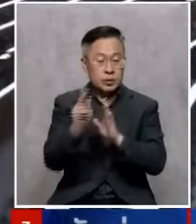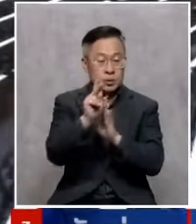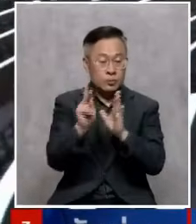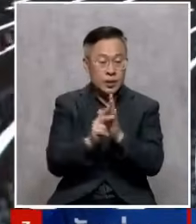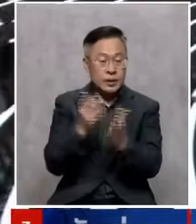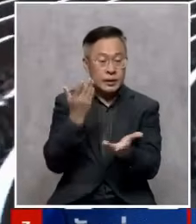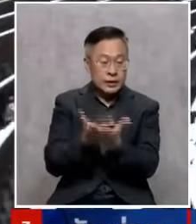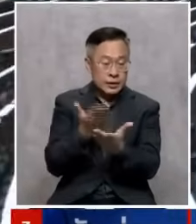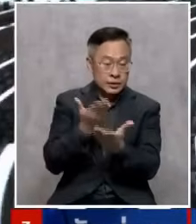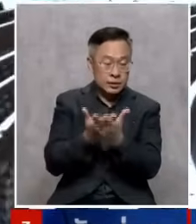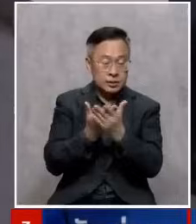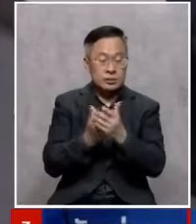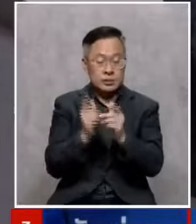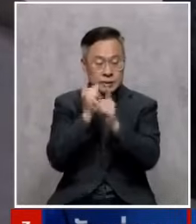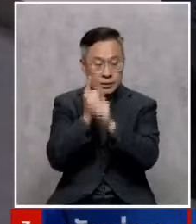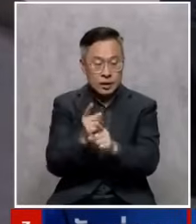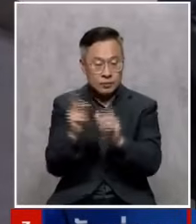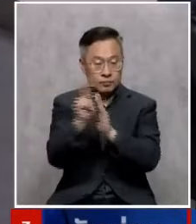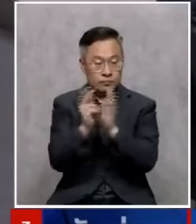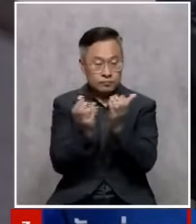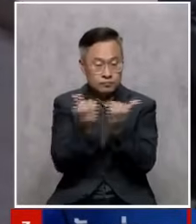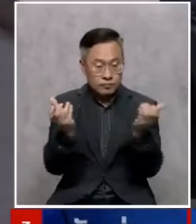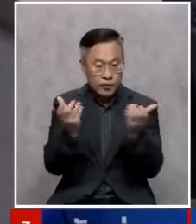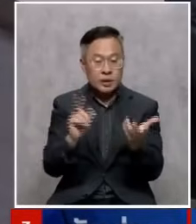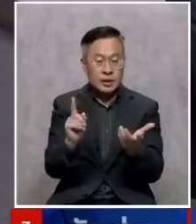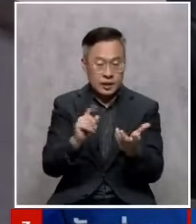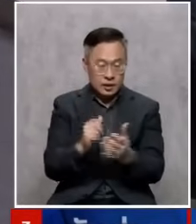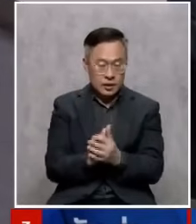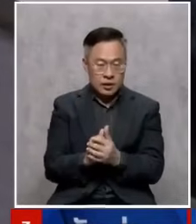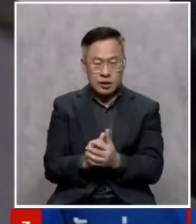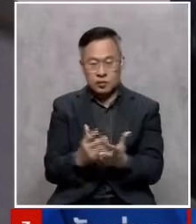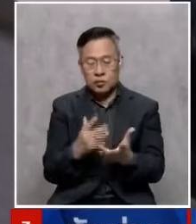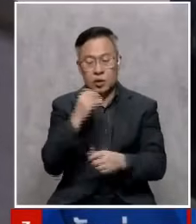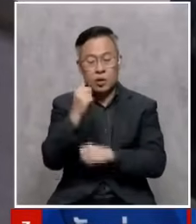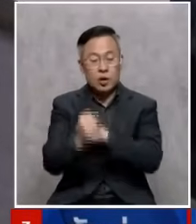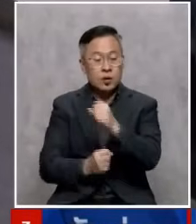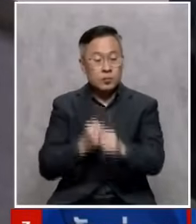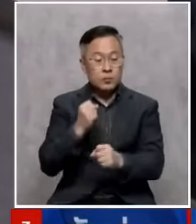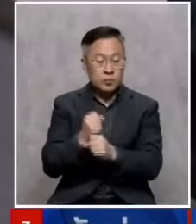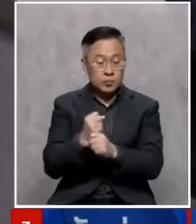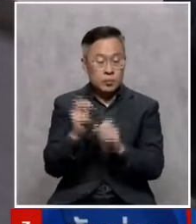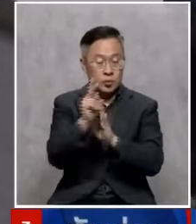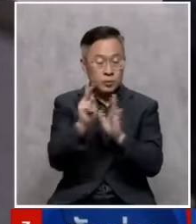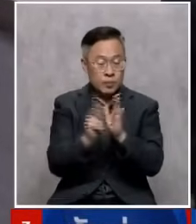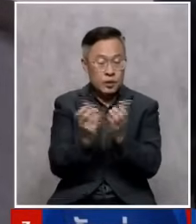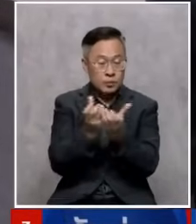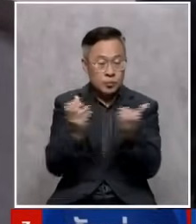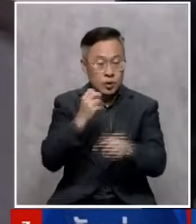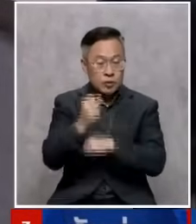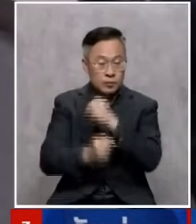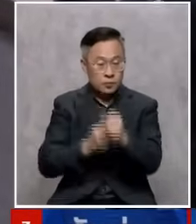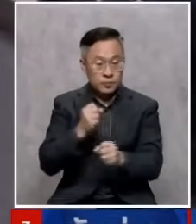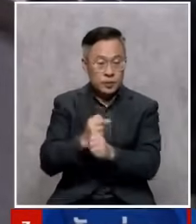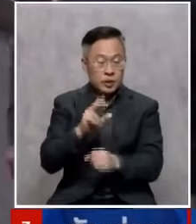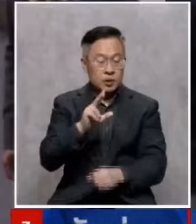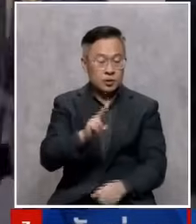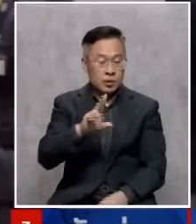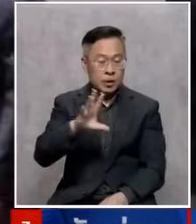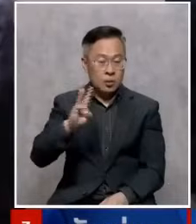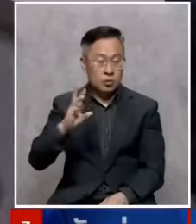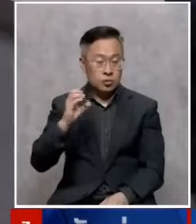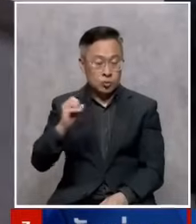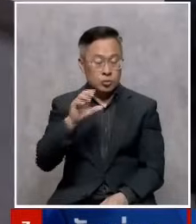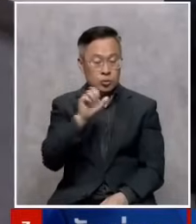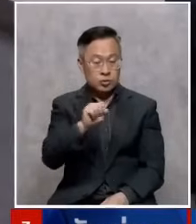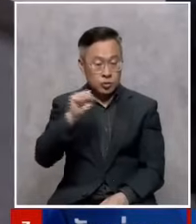ในรัฐธรรมนูญหรือไม่แล้วการจะร้องรัฐธรรมนูญปีพ.ศ 2560ก็กำหนดไว้ว่าจะต้องมีสสหรือสว